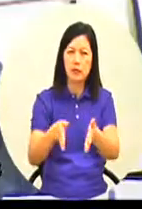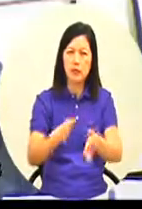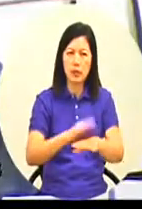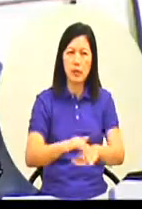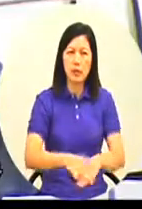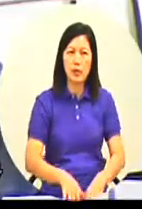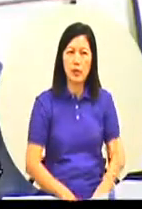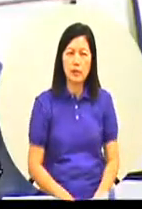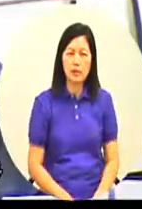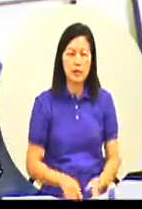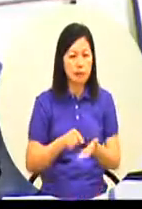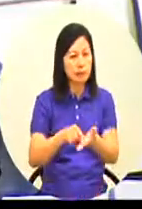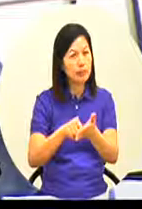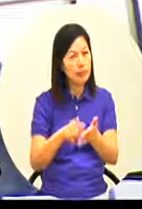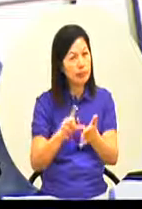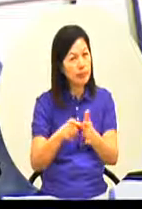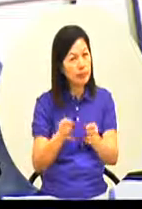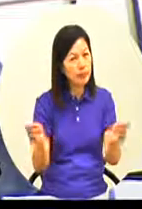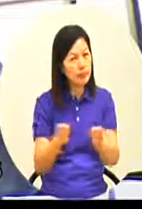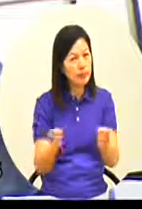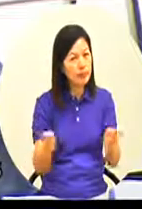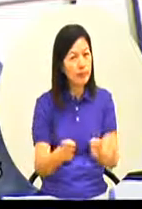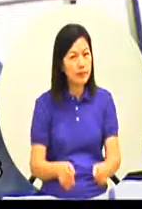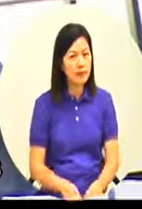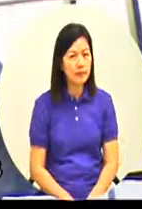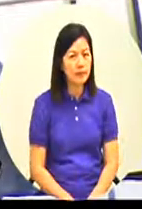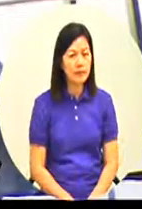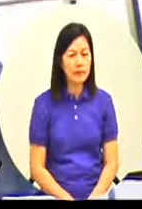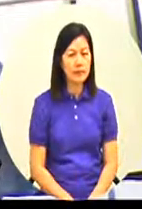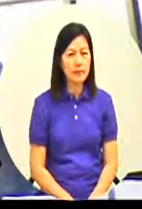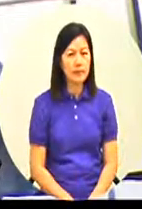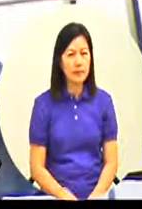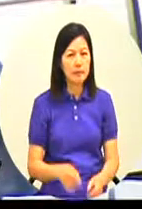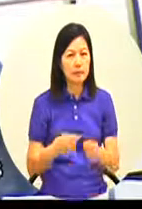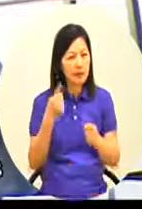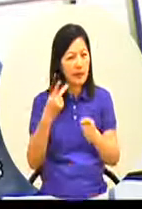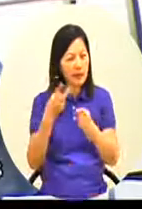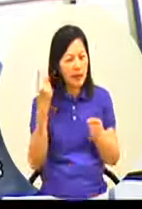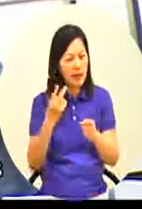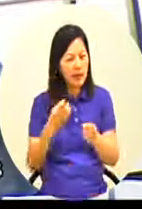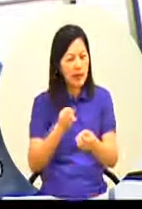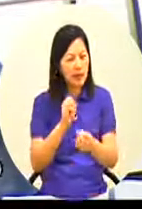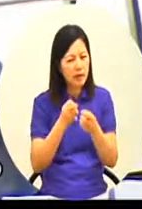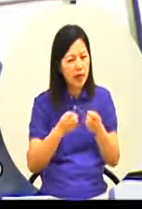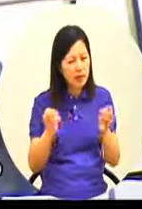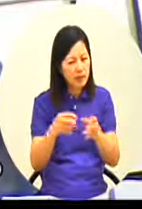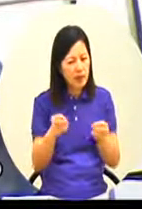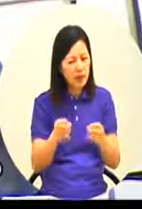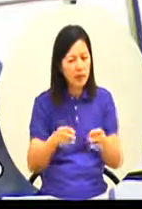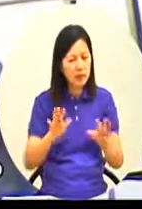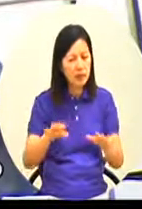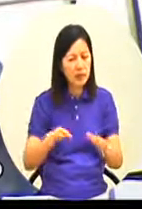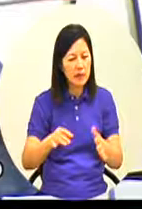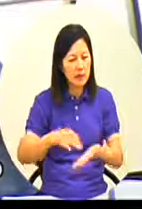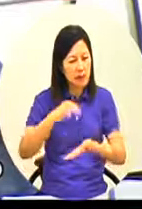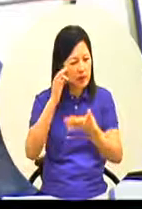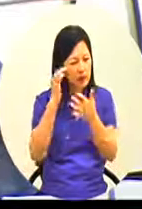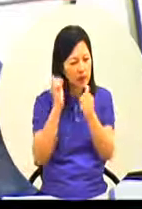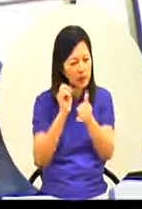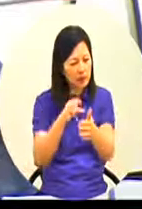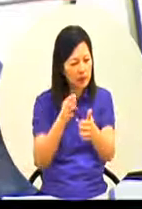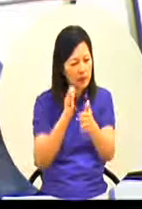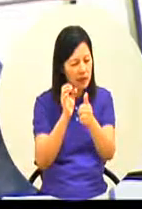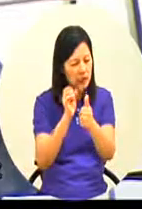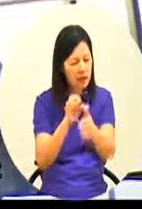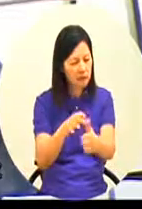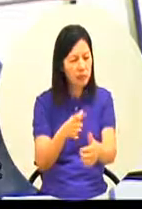出网固啊，我记得好像去前一两年就一直在讲了呢，现在这个问题还是提出来讲。 不